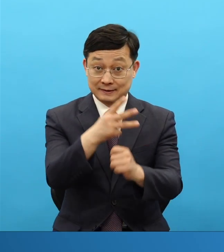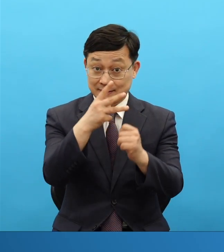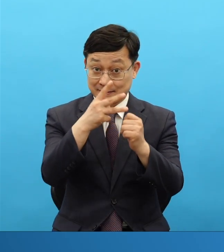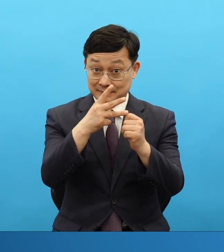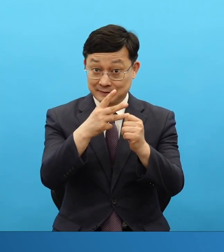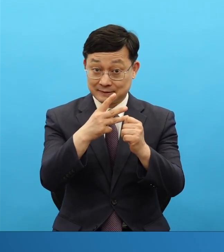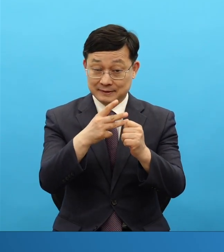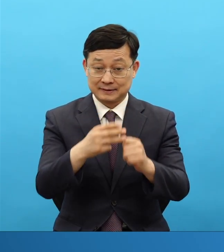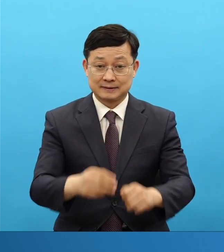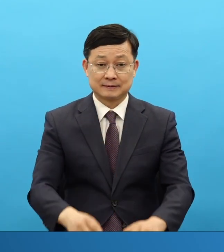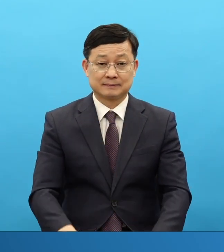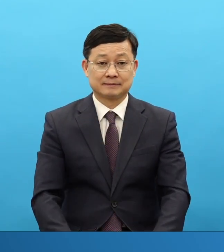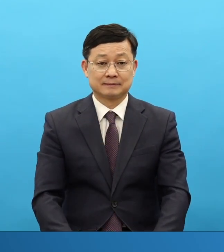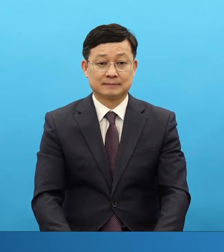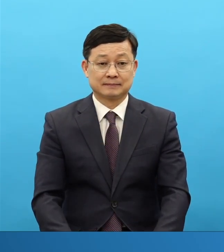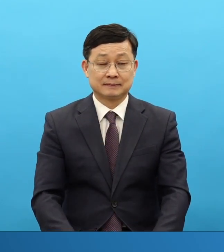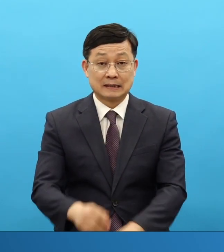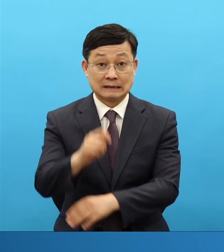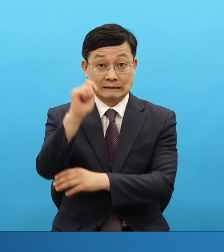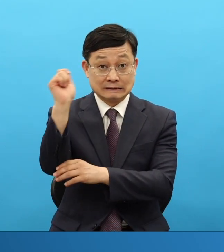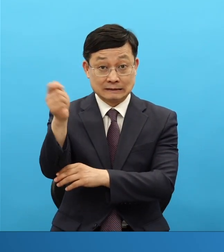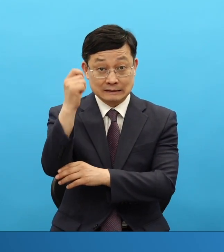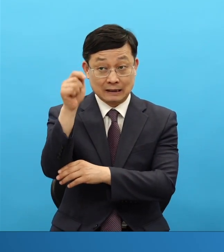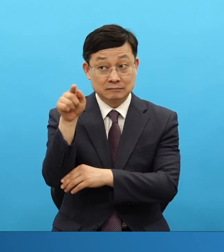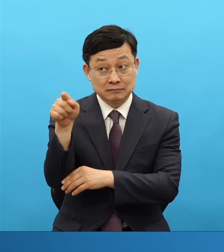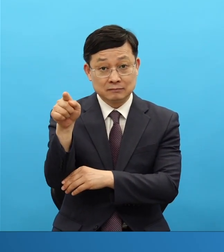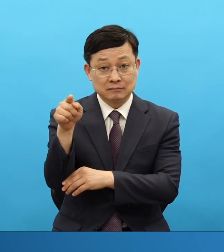그리고 다윗 같은 인물은